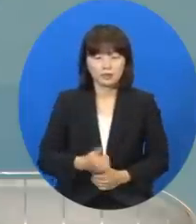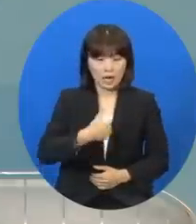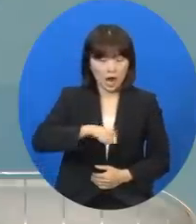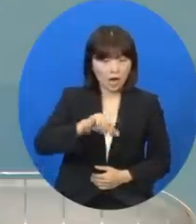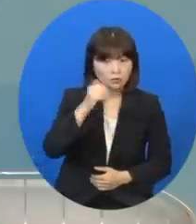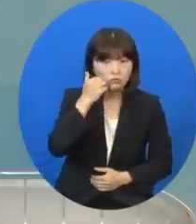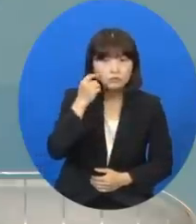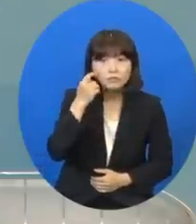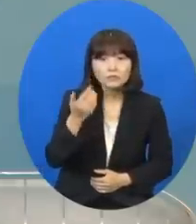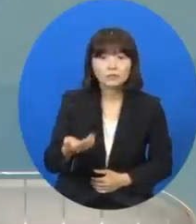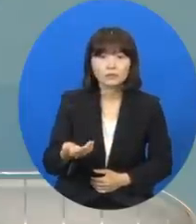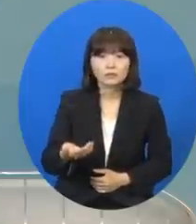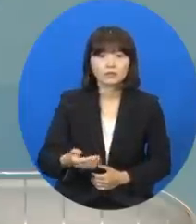누구예요?